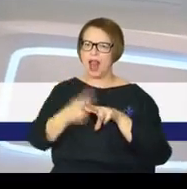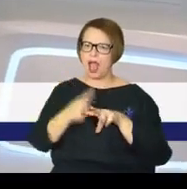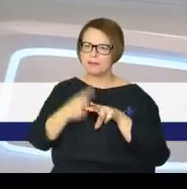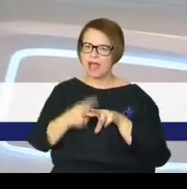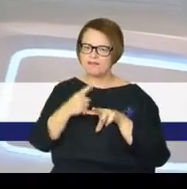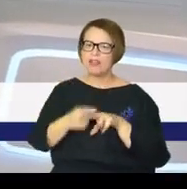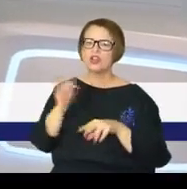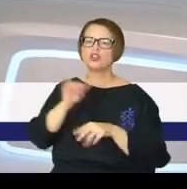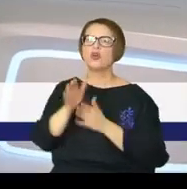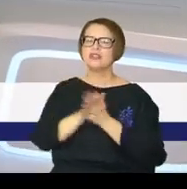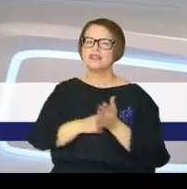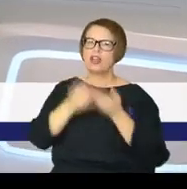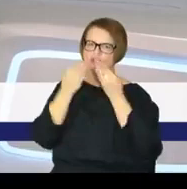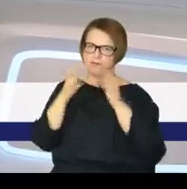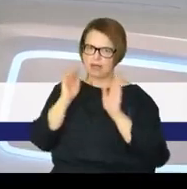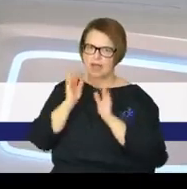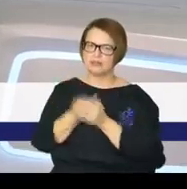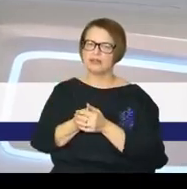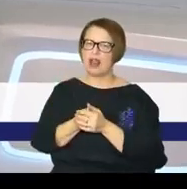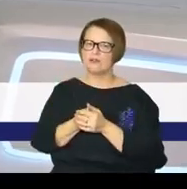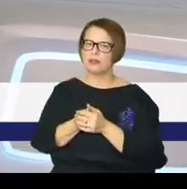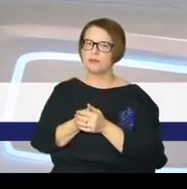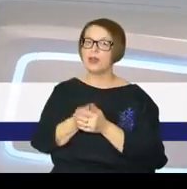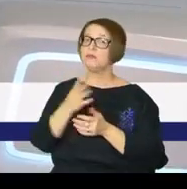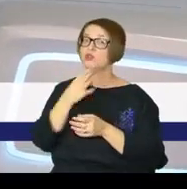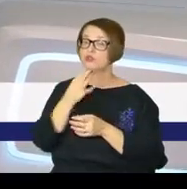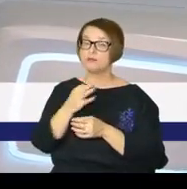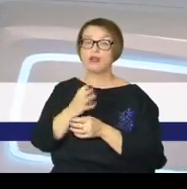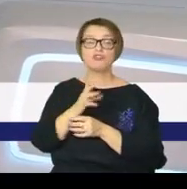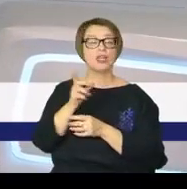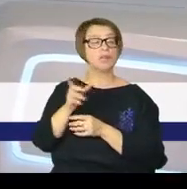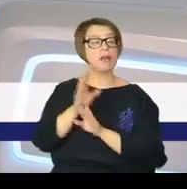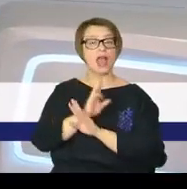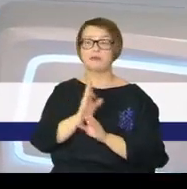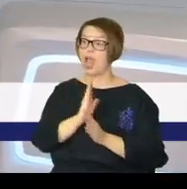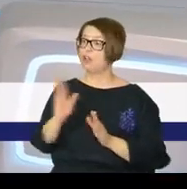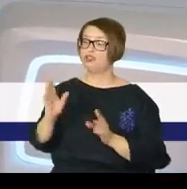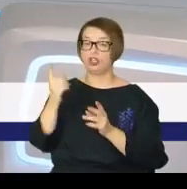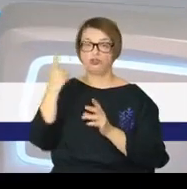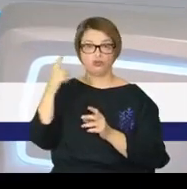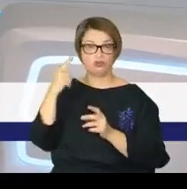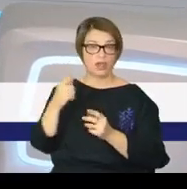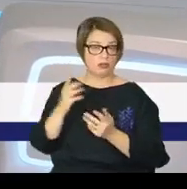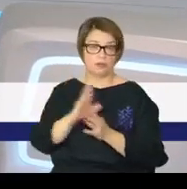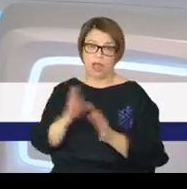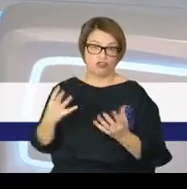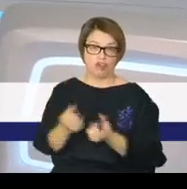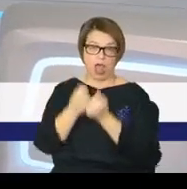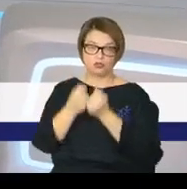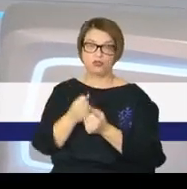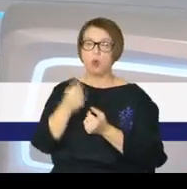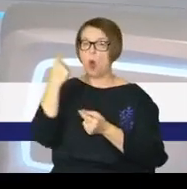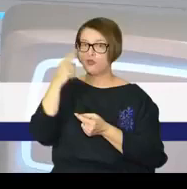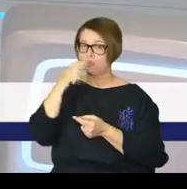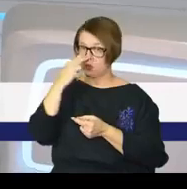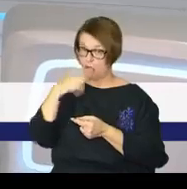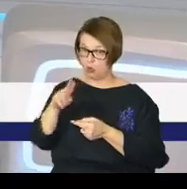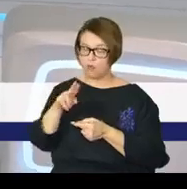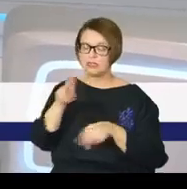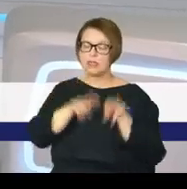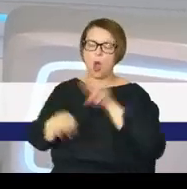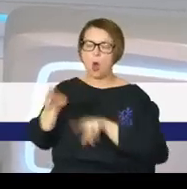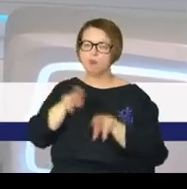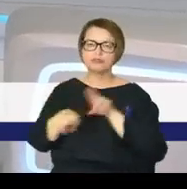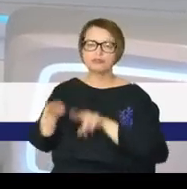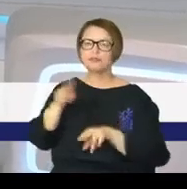začal v bratislavskej Inchebe. Šancu uspieť má každý študent. Tému svojho výskumu si zvolí sám. Odborná komisia hodnotí